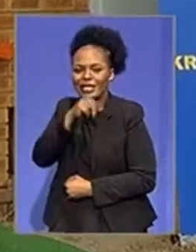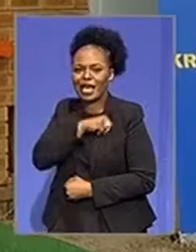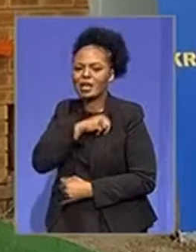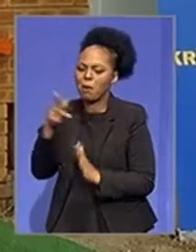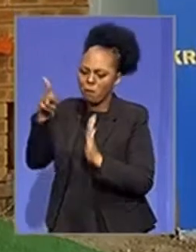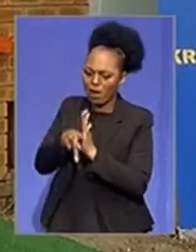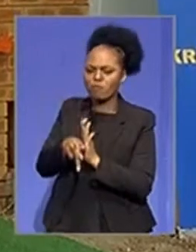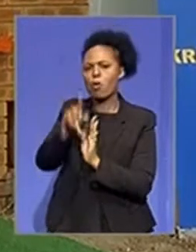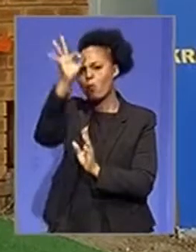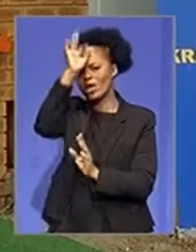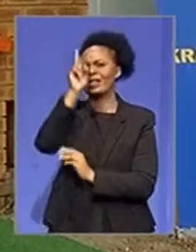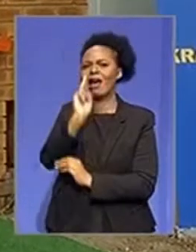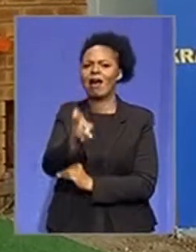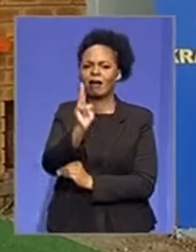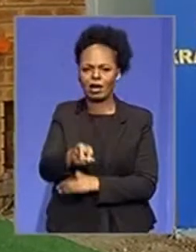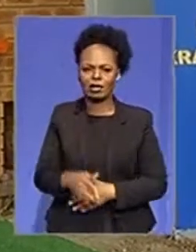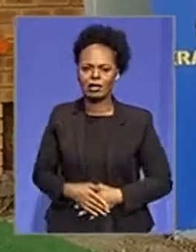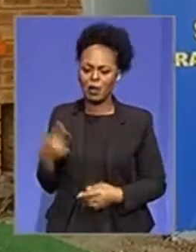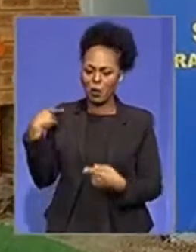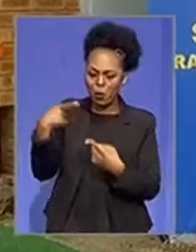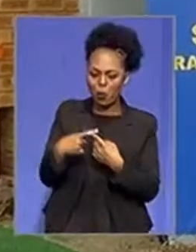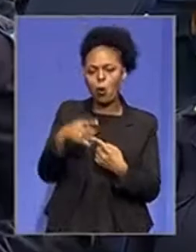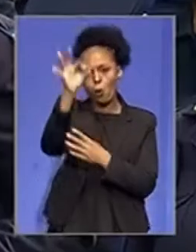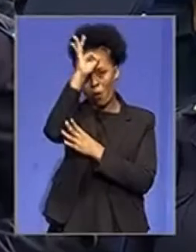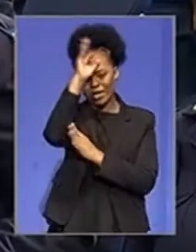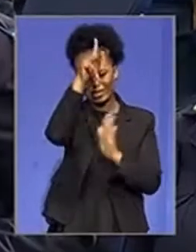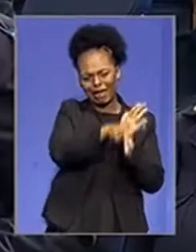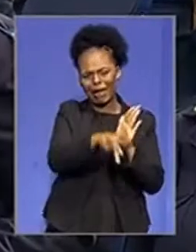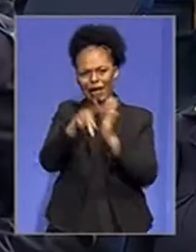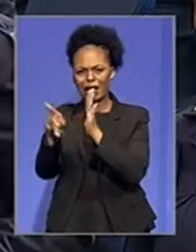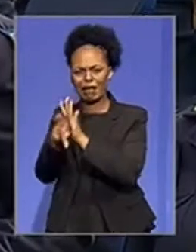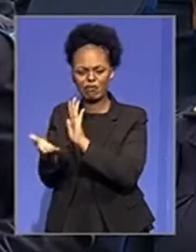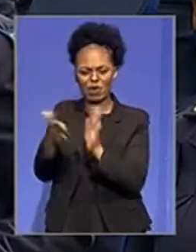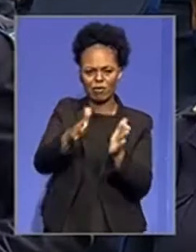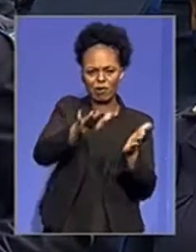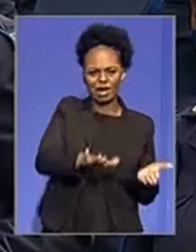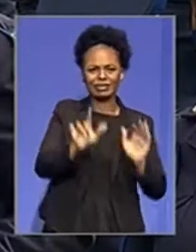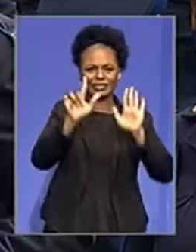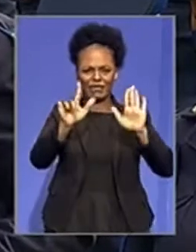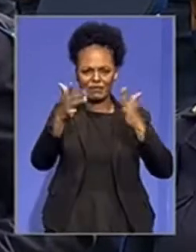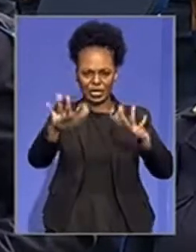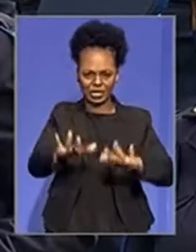palo ya mapolesa a seng a bolawe ho fihlela jwalo nakong ya beke tse pedi a supile.